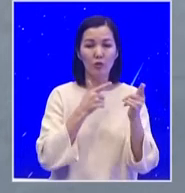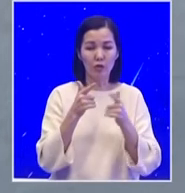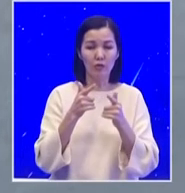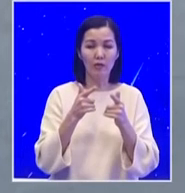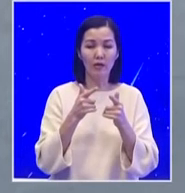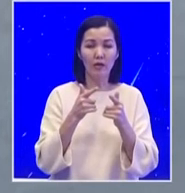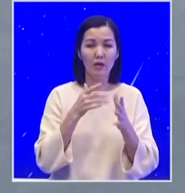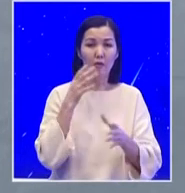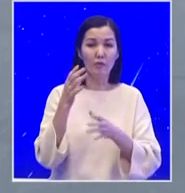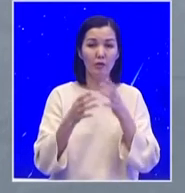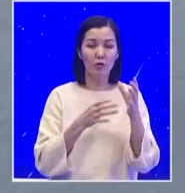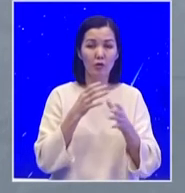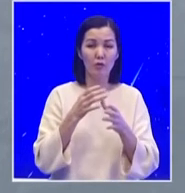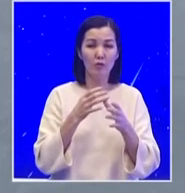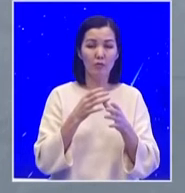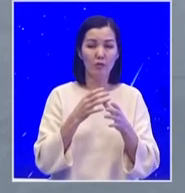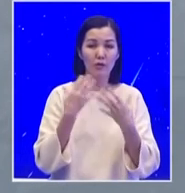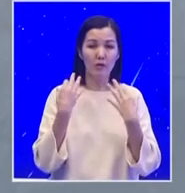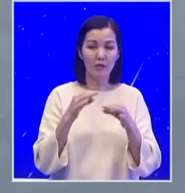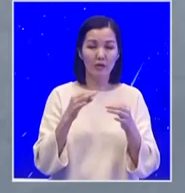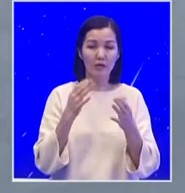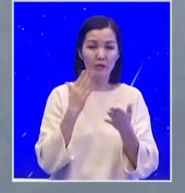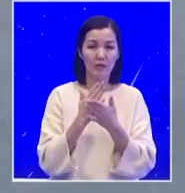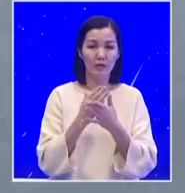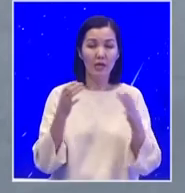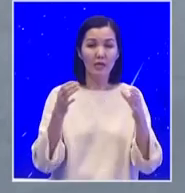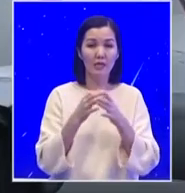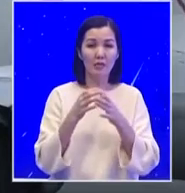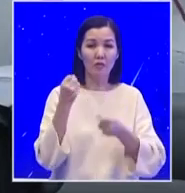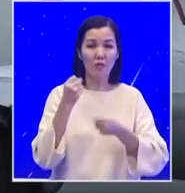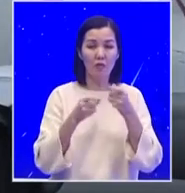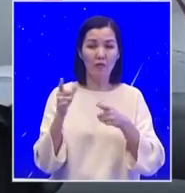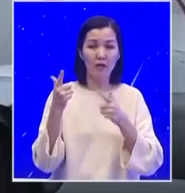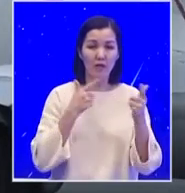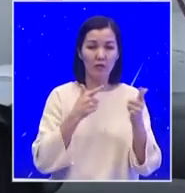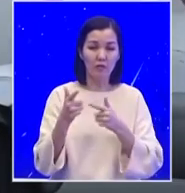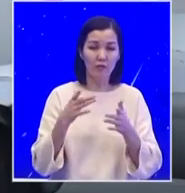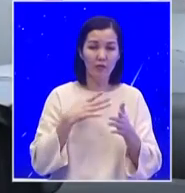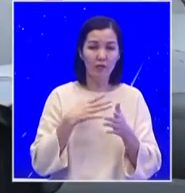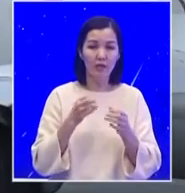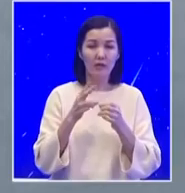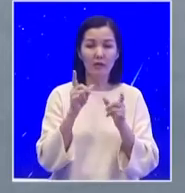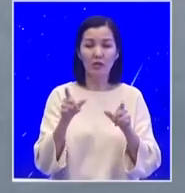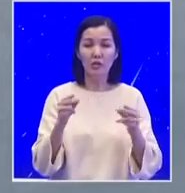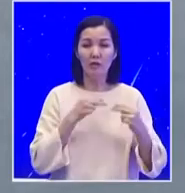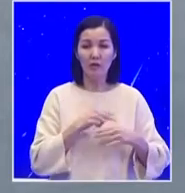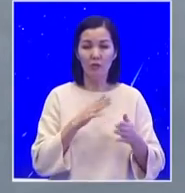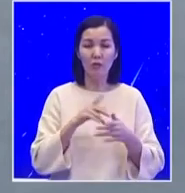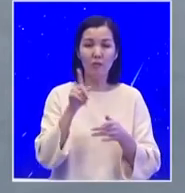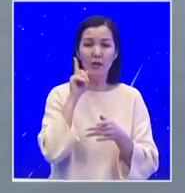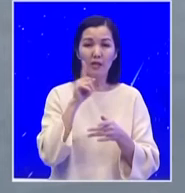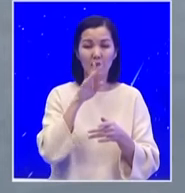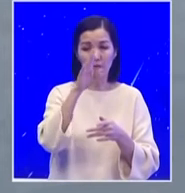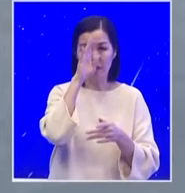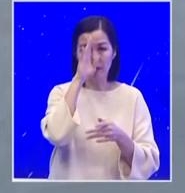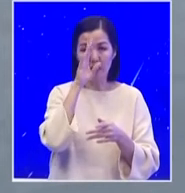соответствуют международным требованиям. Летный состав у нас подготовленный, на данный момент 12 человек работают. Молодые ребята, они все